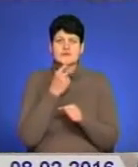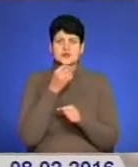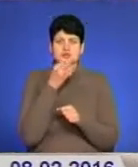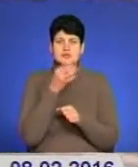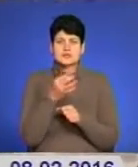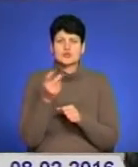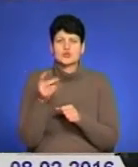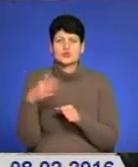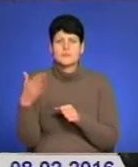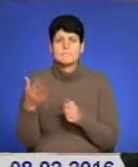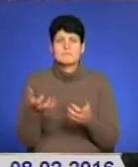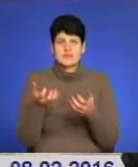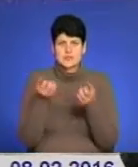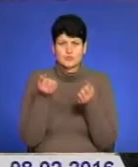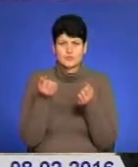але з другого боку підтримую.